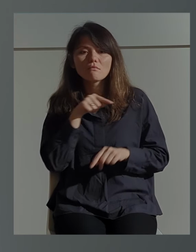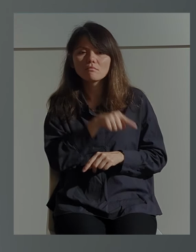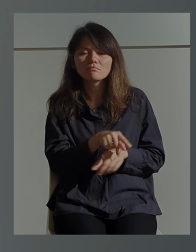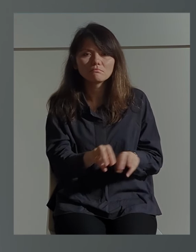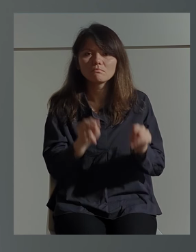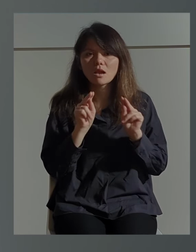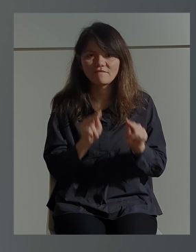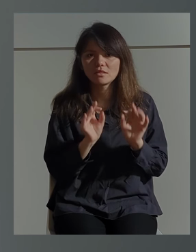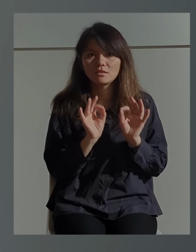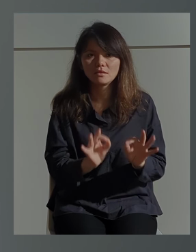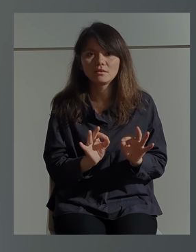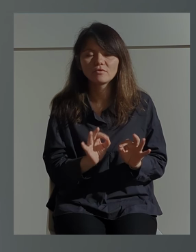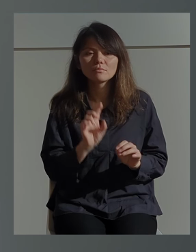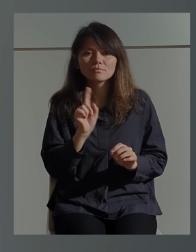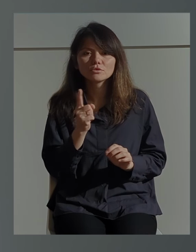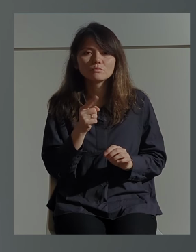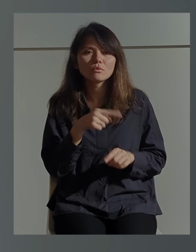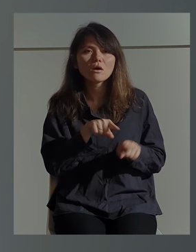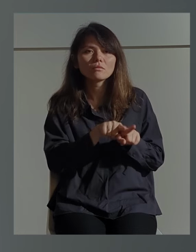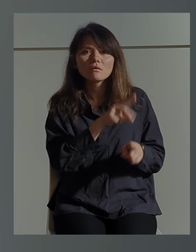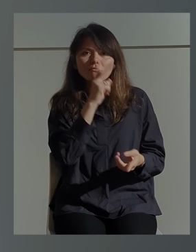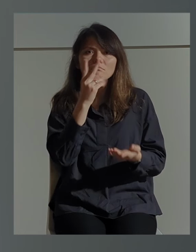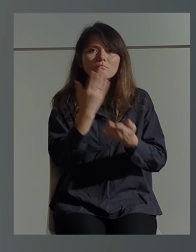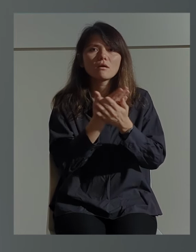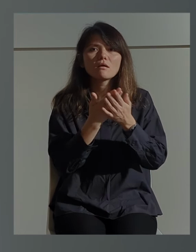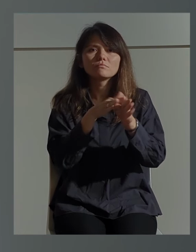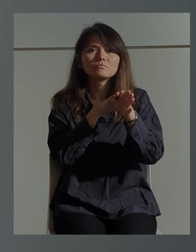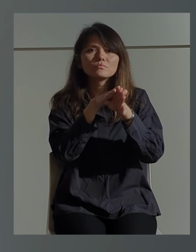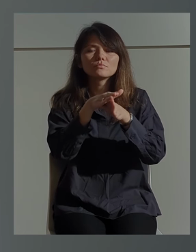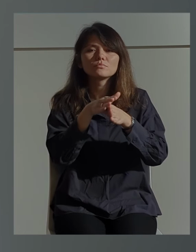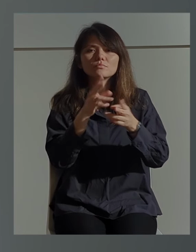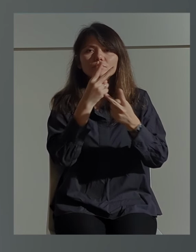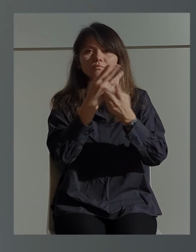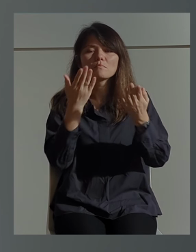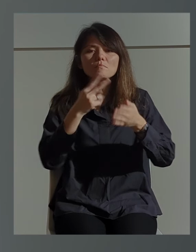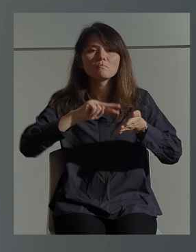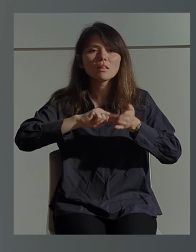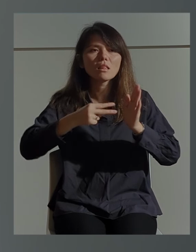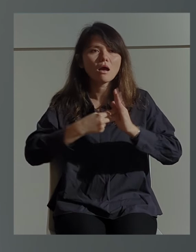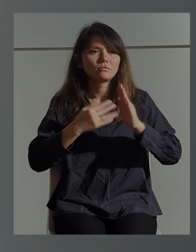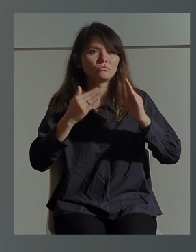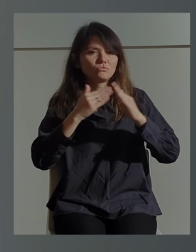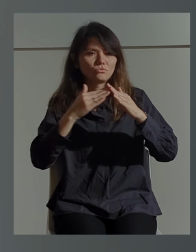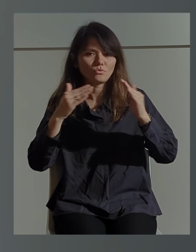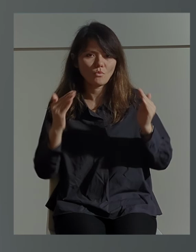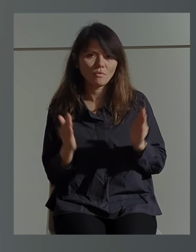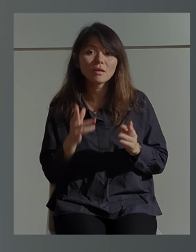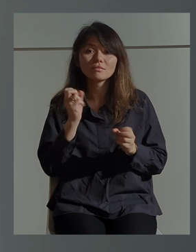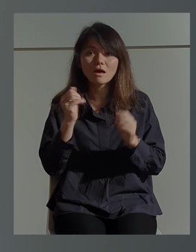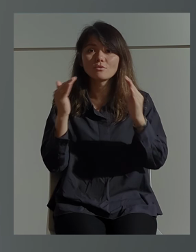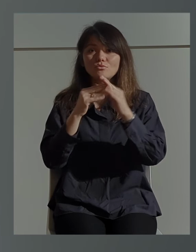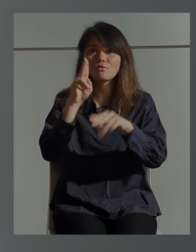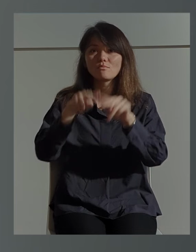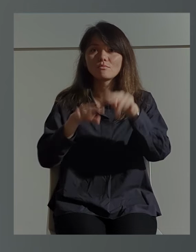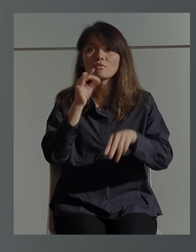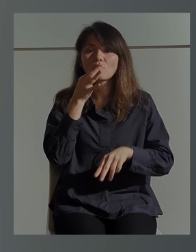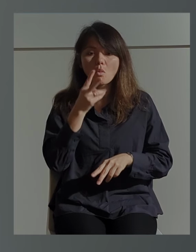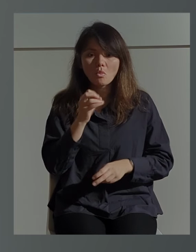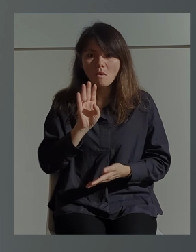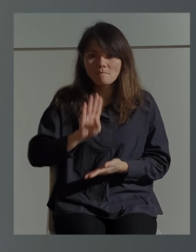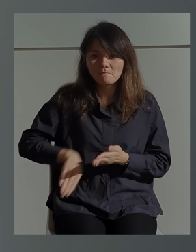правдива потому что она оголяет вот этот план дома да дом ещё не построен но без